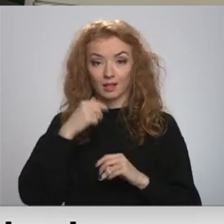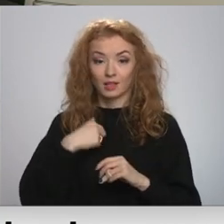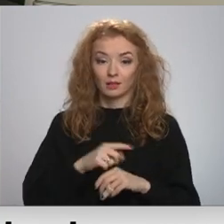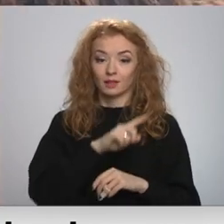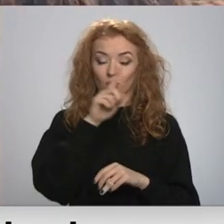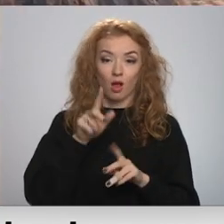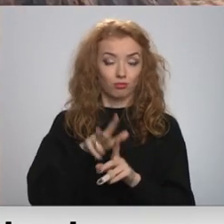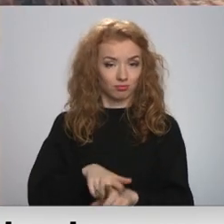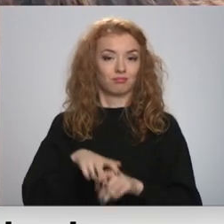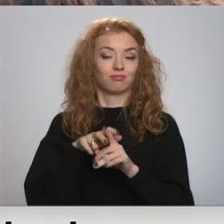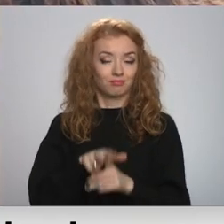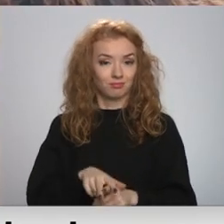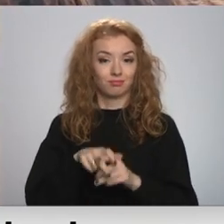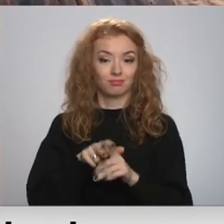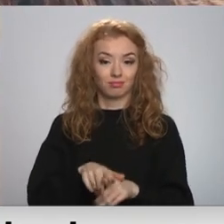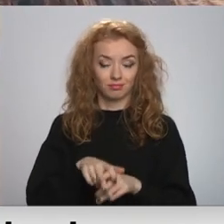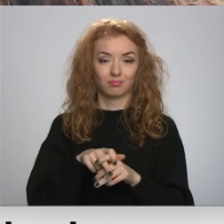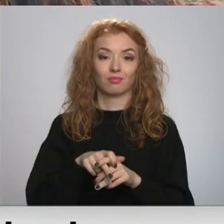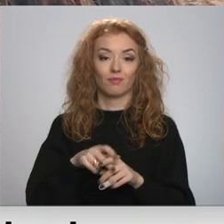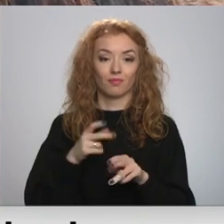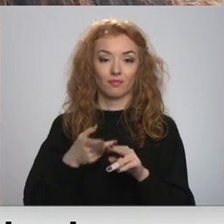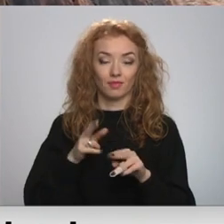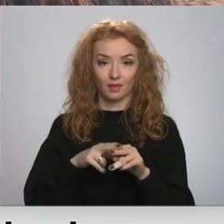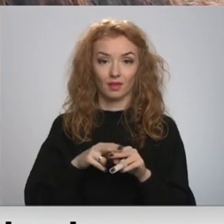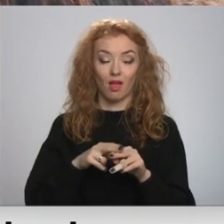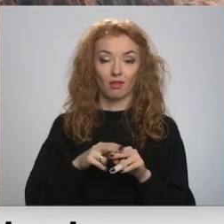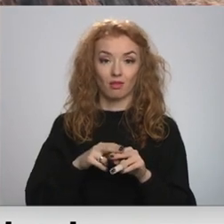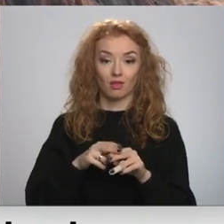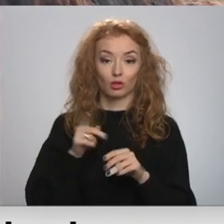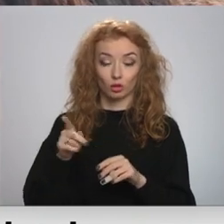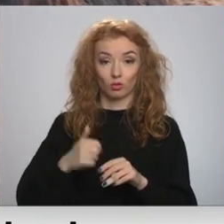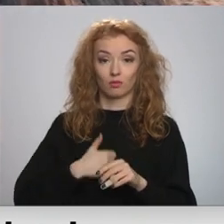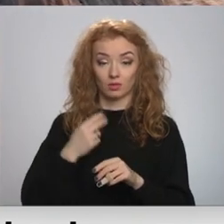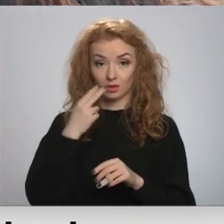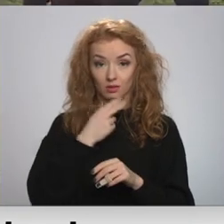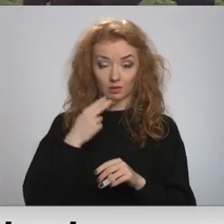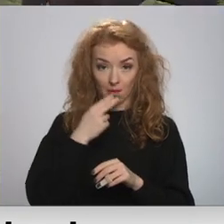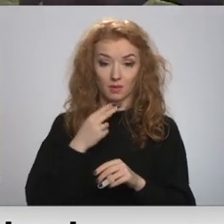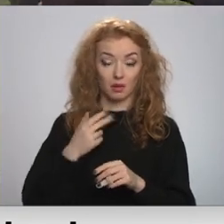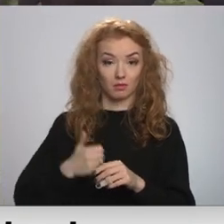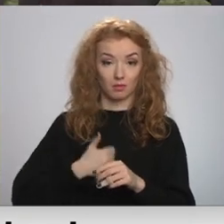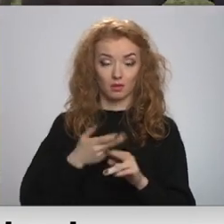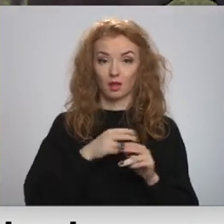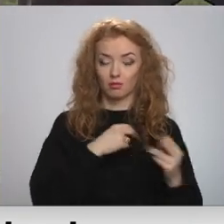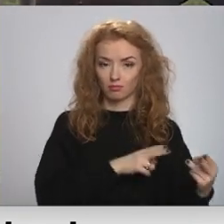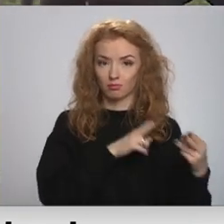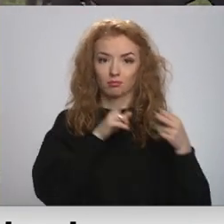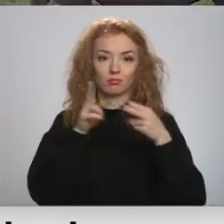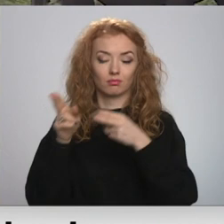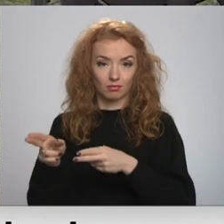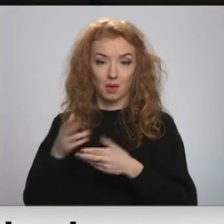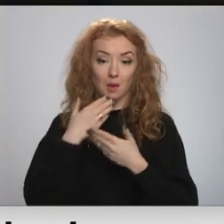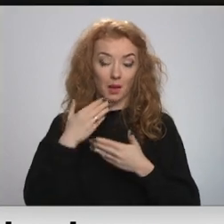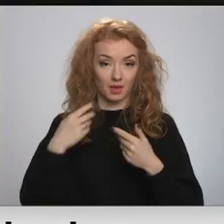laiku jāju, tad iegādājies Zilupes zirgaudzētāju saimnieki, un tad es respektīvi davai, un nāk, brauc, nu tad es arī aizbraucu uz Zilupi, respektīvi, nu